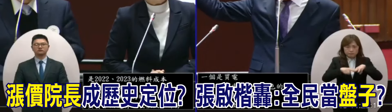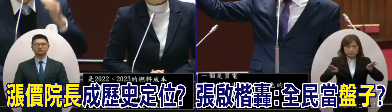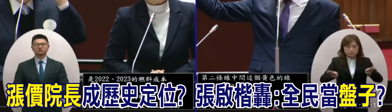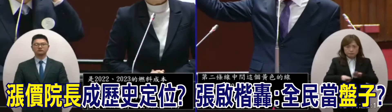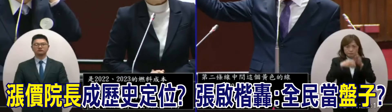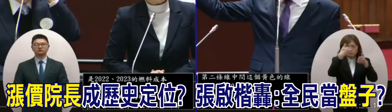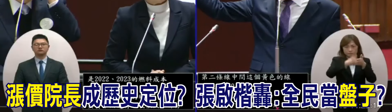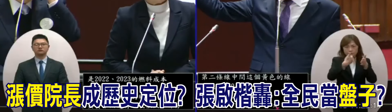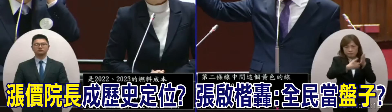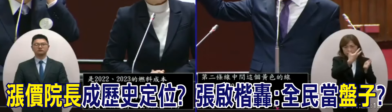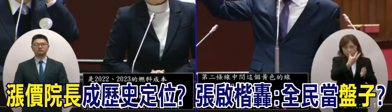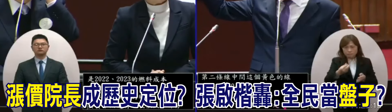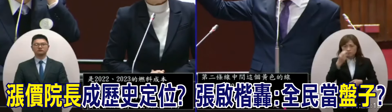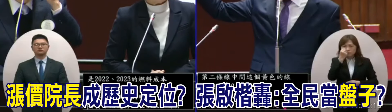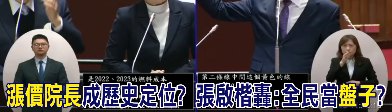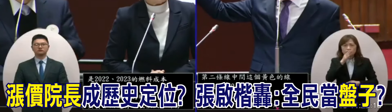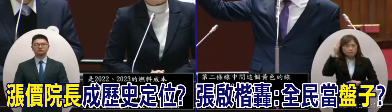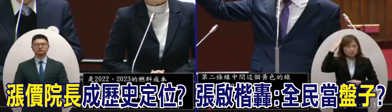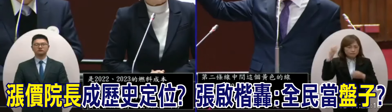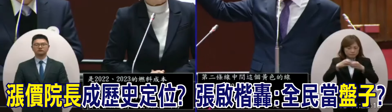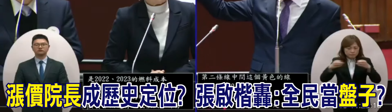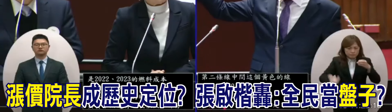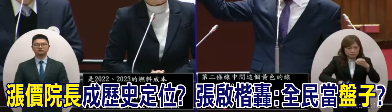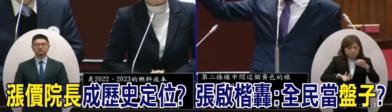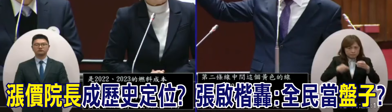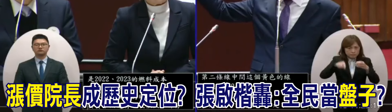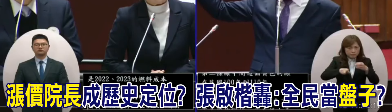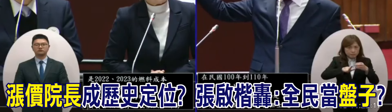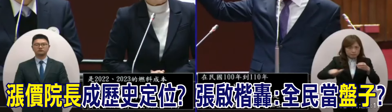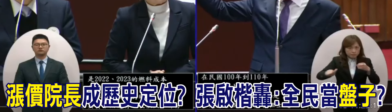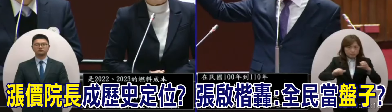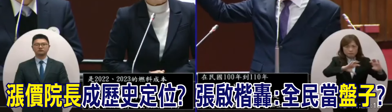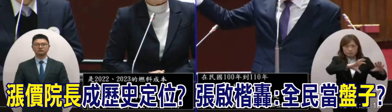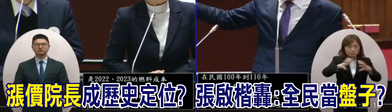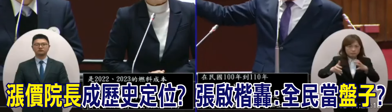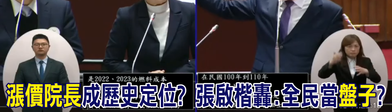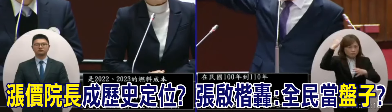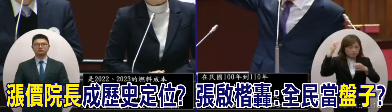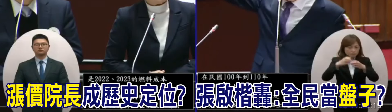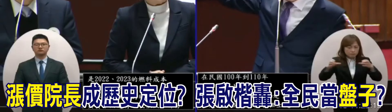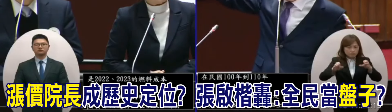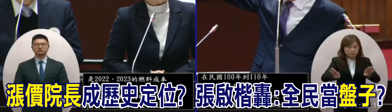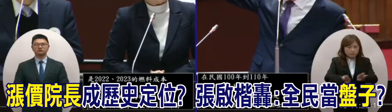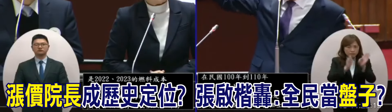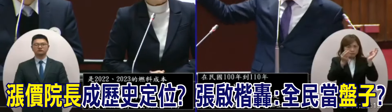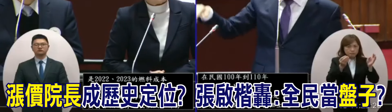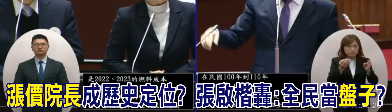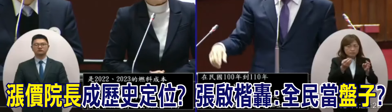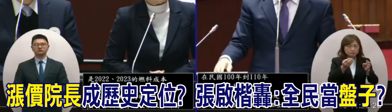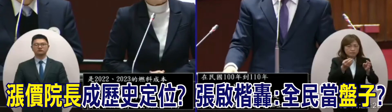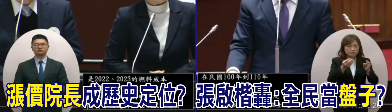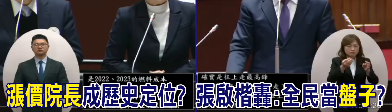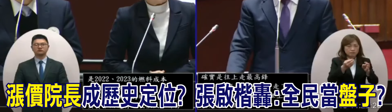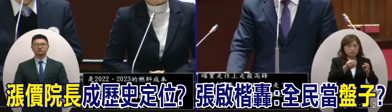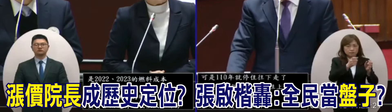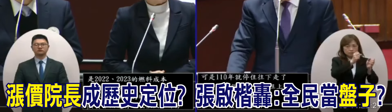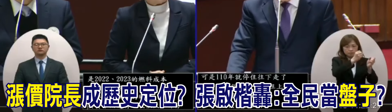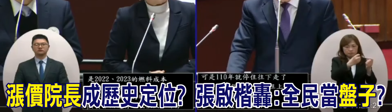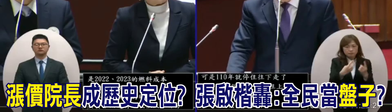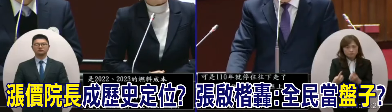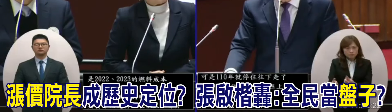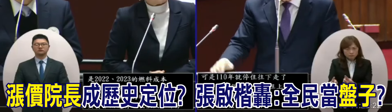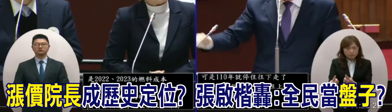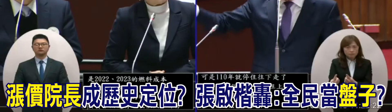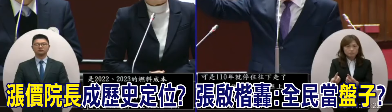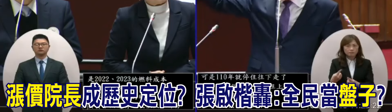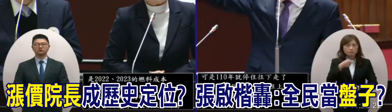煤，特别是燃煤，国际的燃煤已经往下掉的时候，下面你台电去买